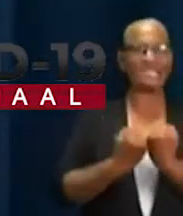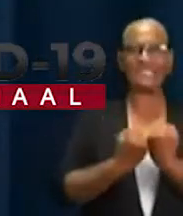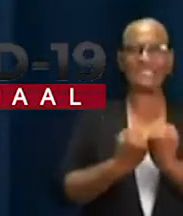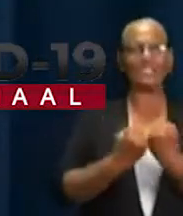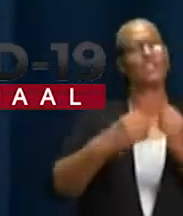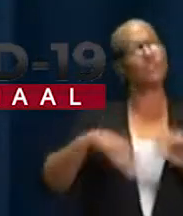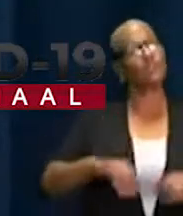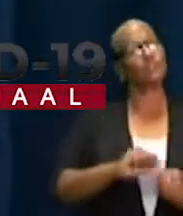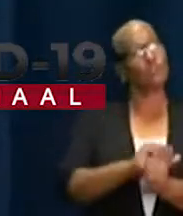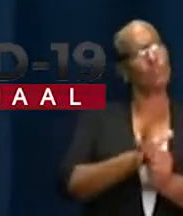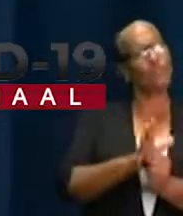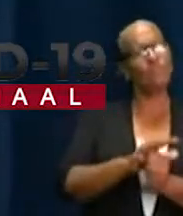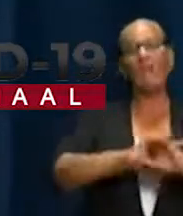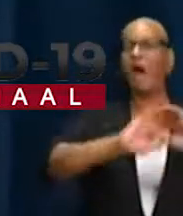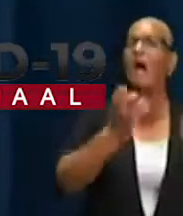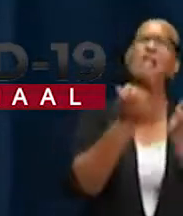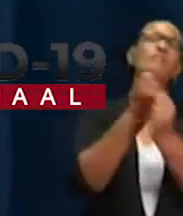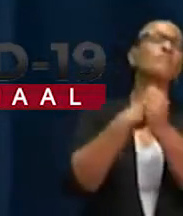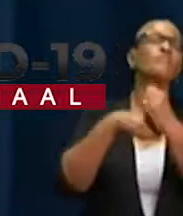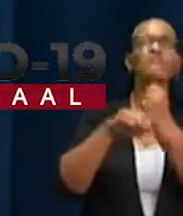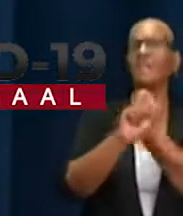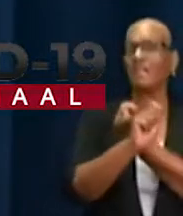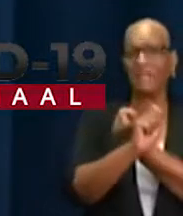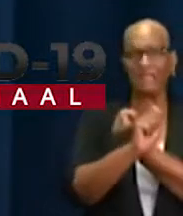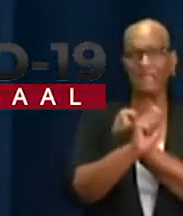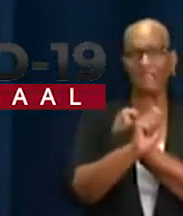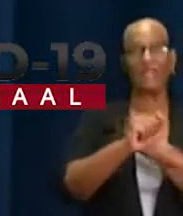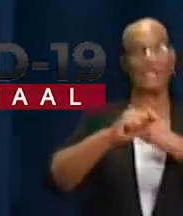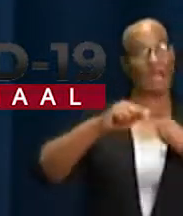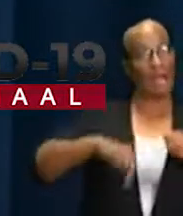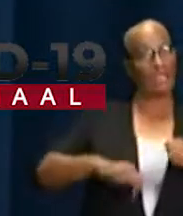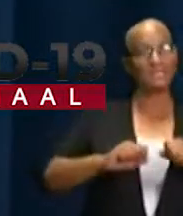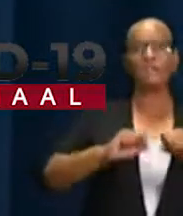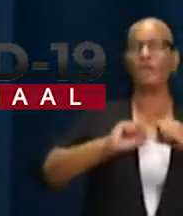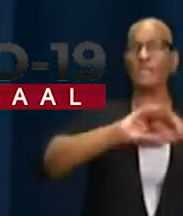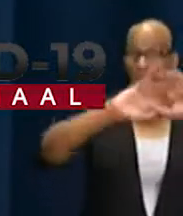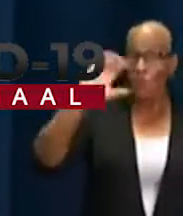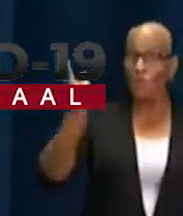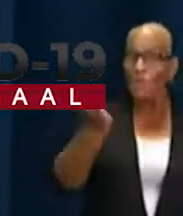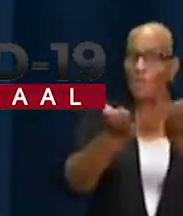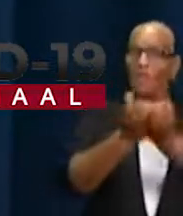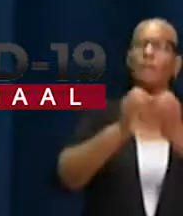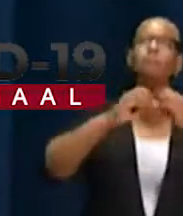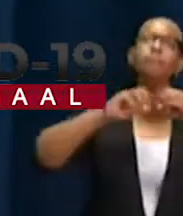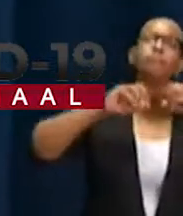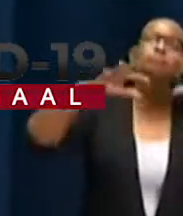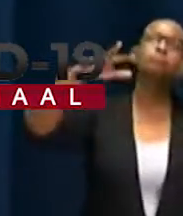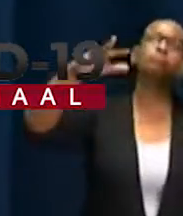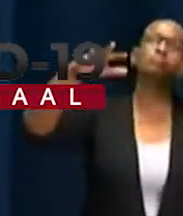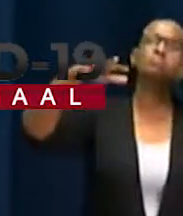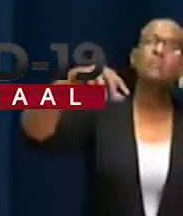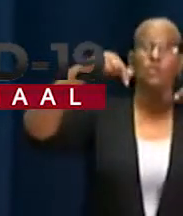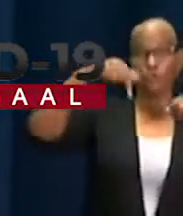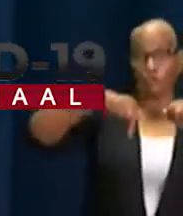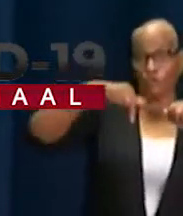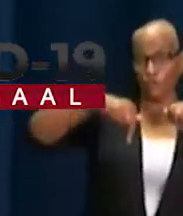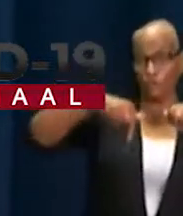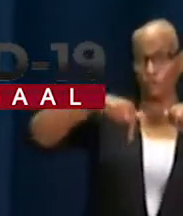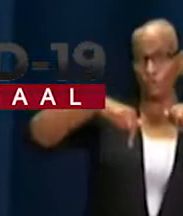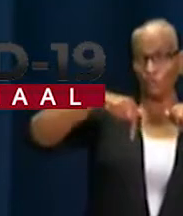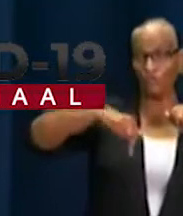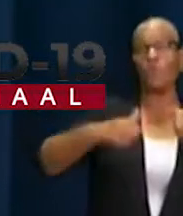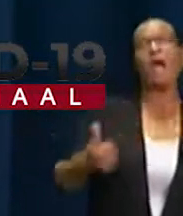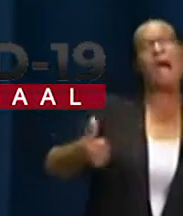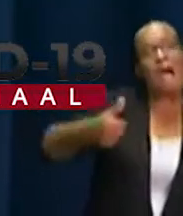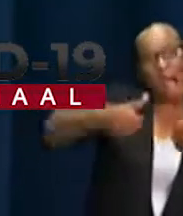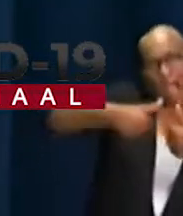sedert COVID-19 zijn intrede heeft gedaan als pandemie in de wereld. We zullen vandaag dus een aantal